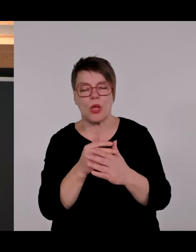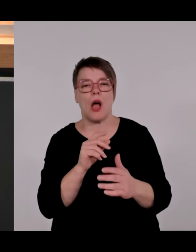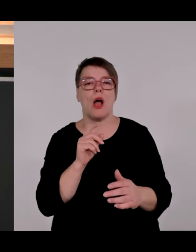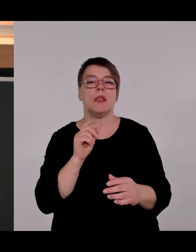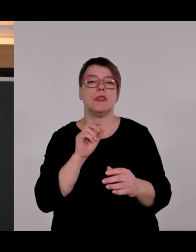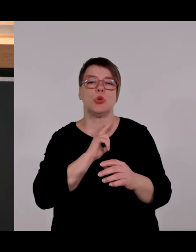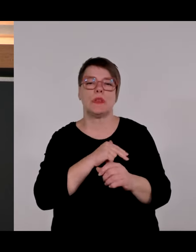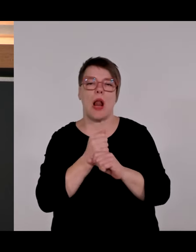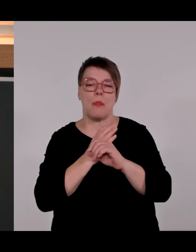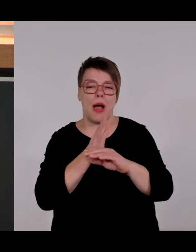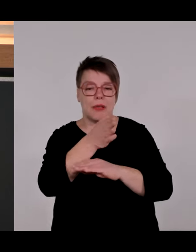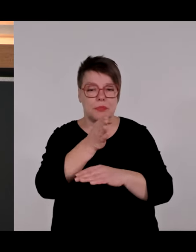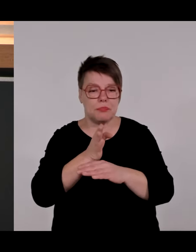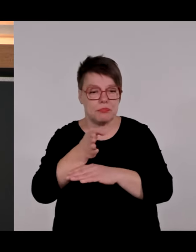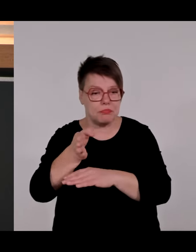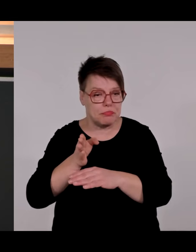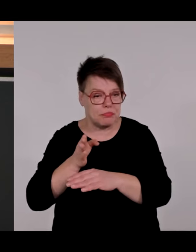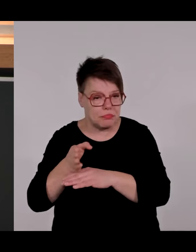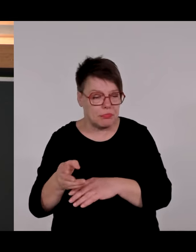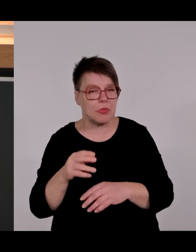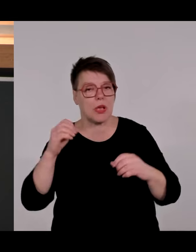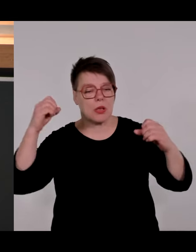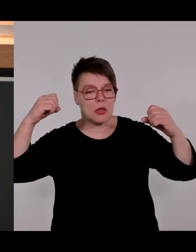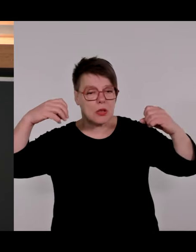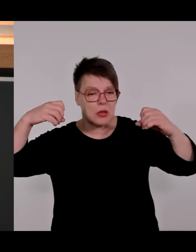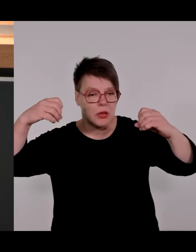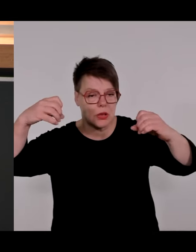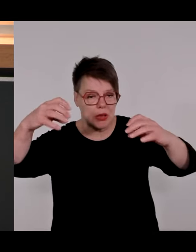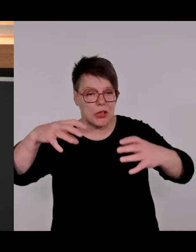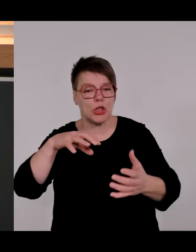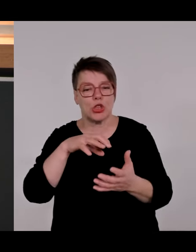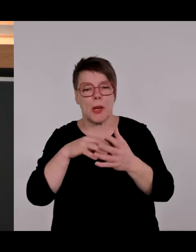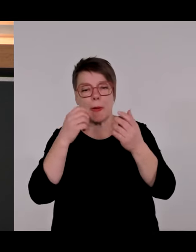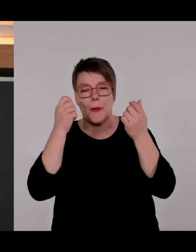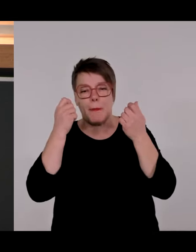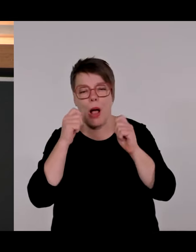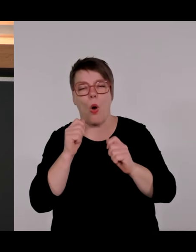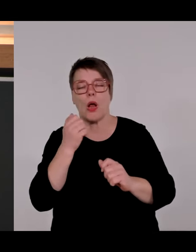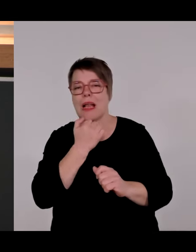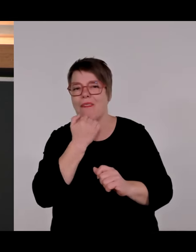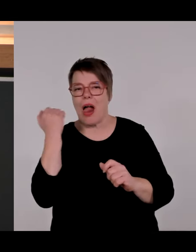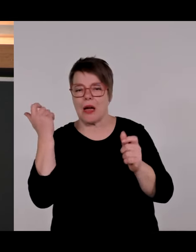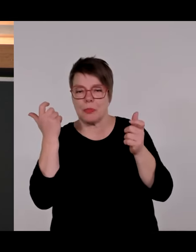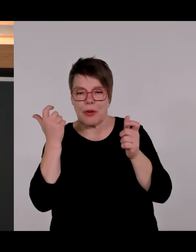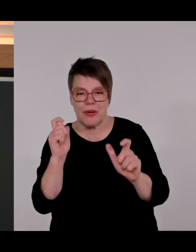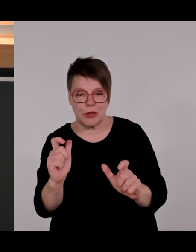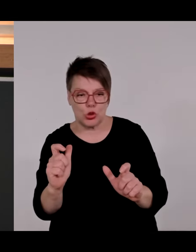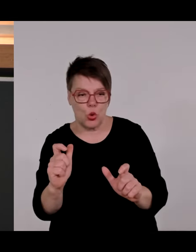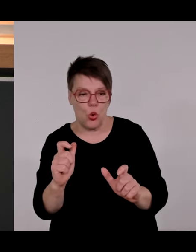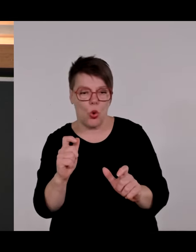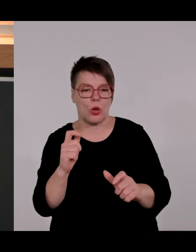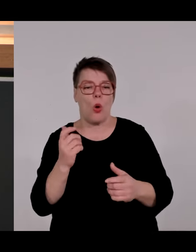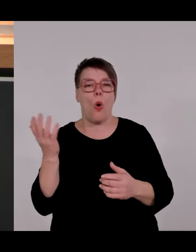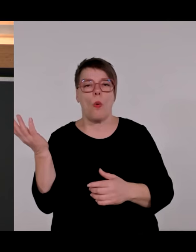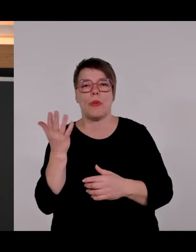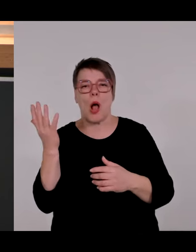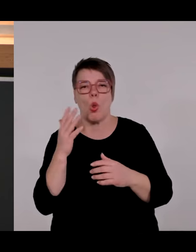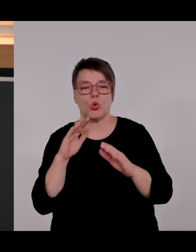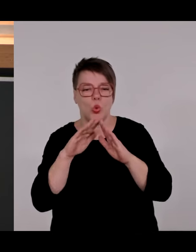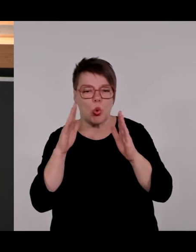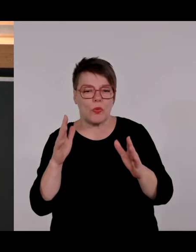Straße. All das, liebe Kolleginnen und Kollegen, sind Maßnahmen als Ergebnis aus